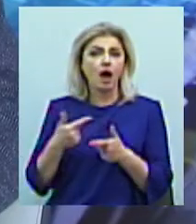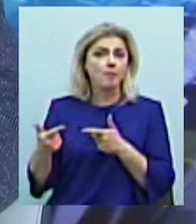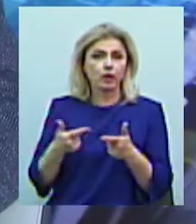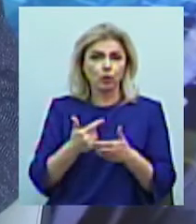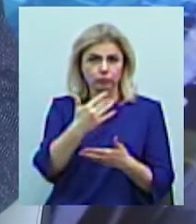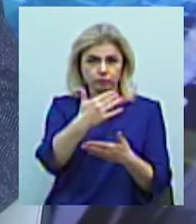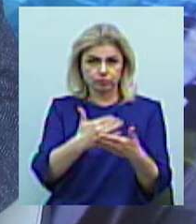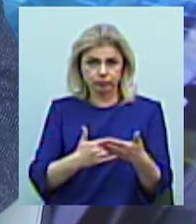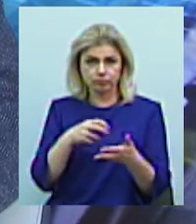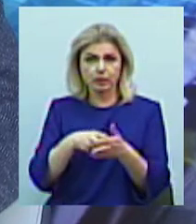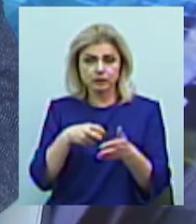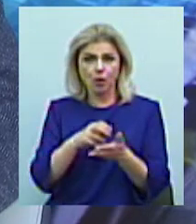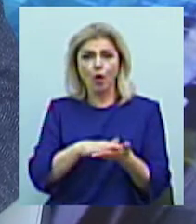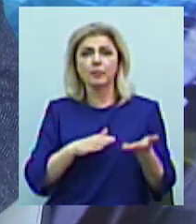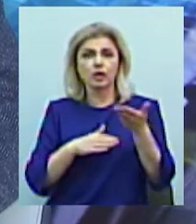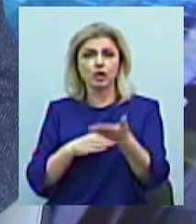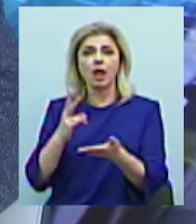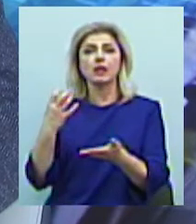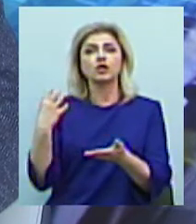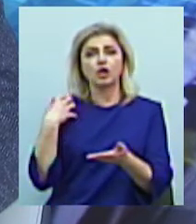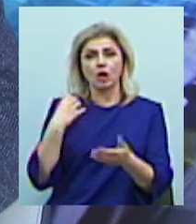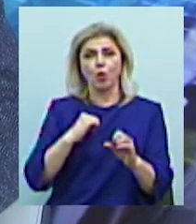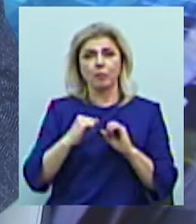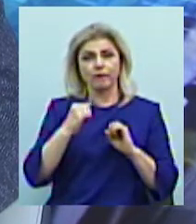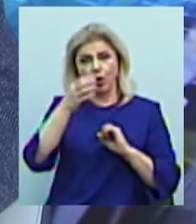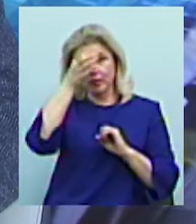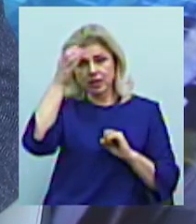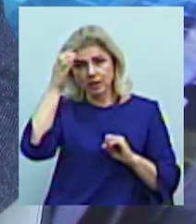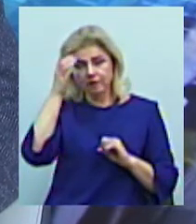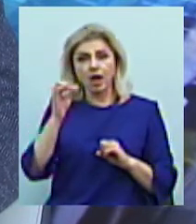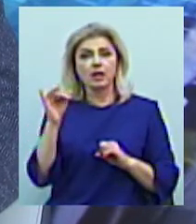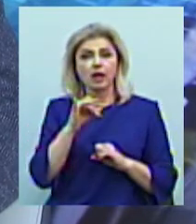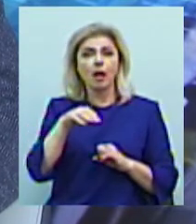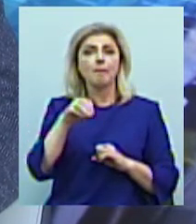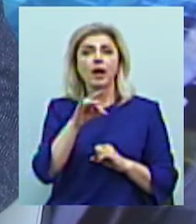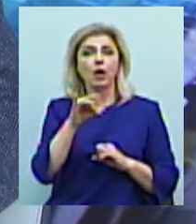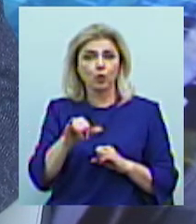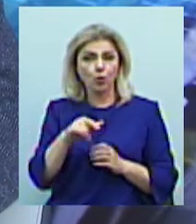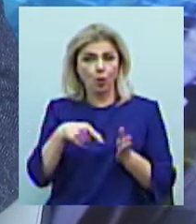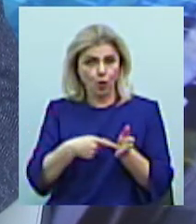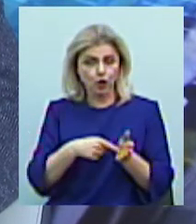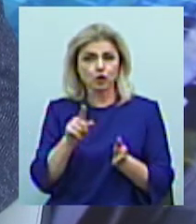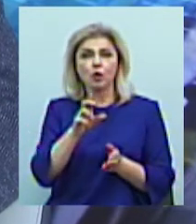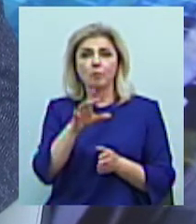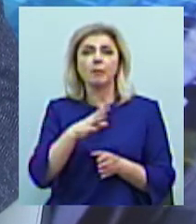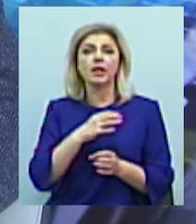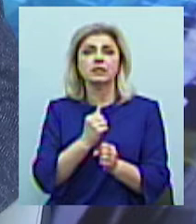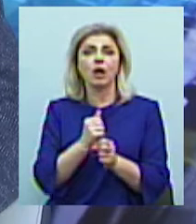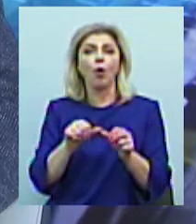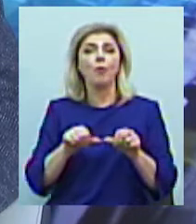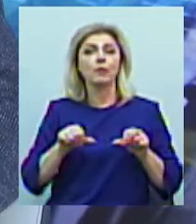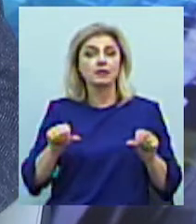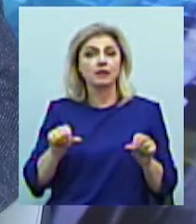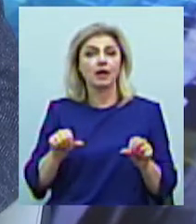обращение на начальника управления образования и на мэра города о том, чтобы была создана комиссия, состоящая